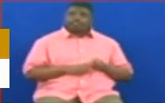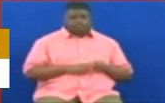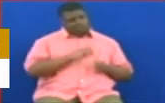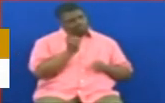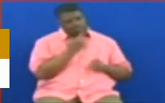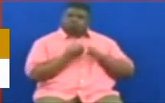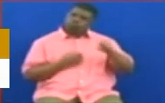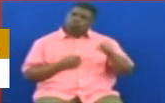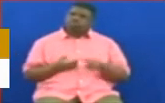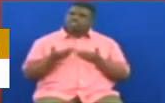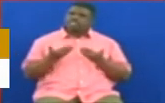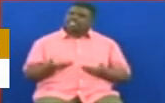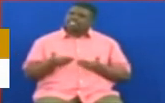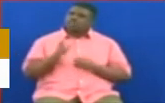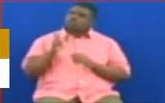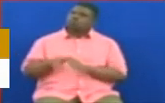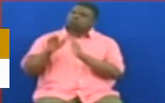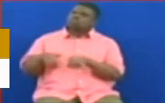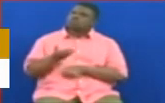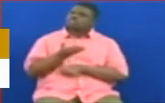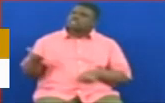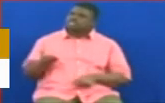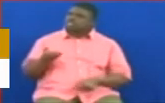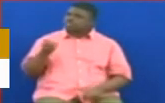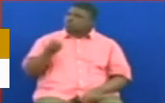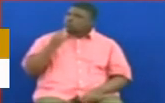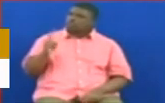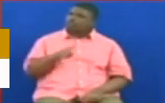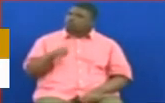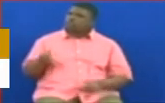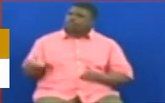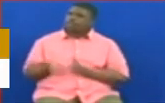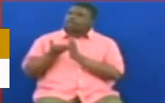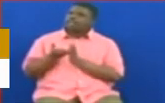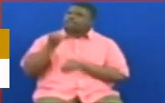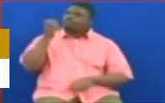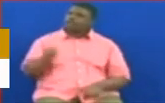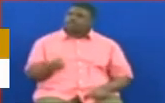hilo. Sasa kama wabunge wengine walipiga kura kimakosa kwa bahati mbaya, sasa